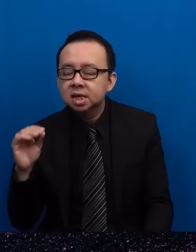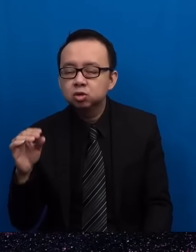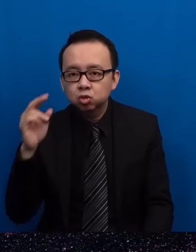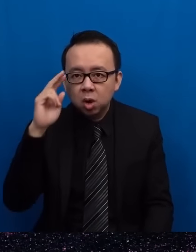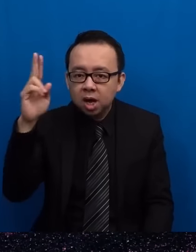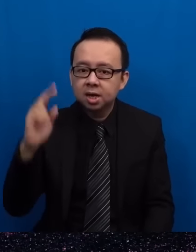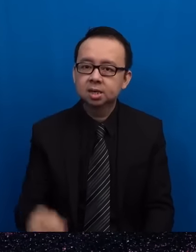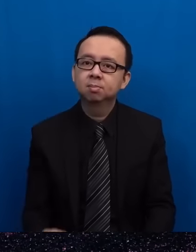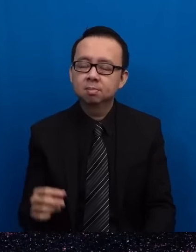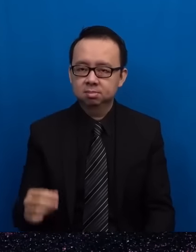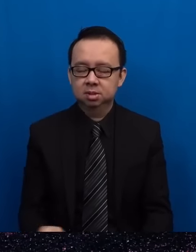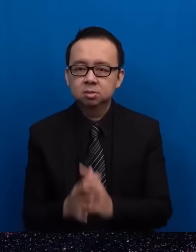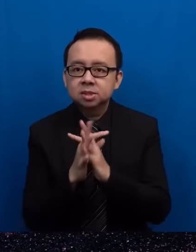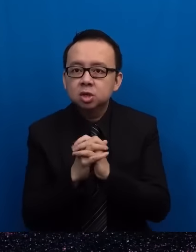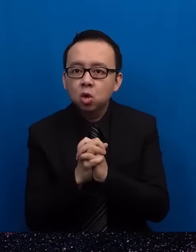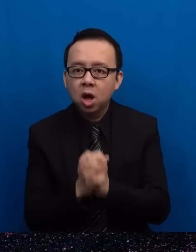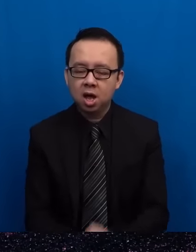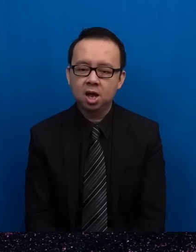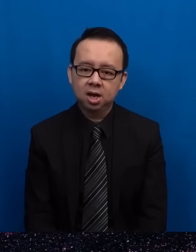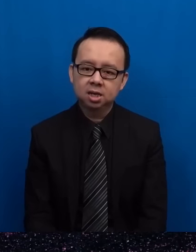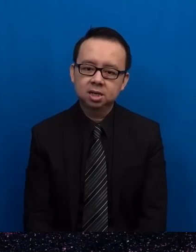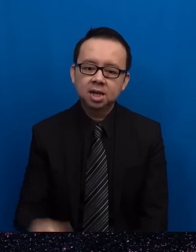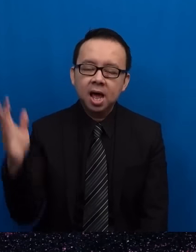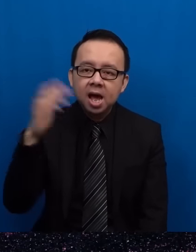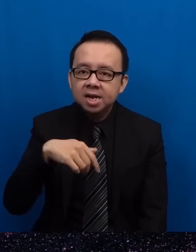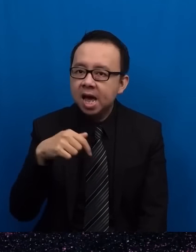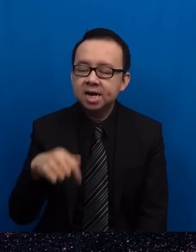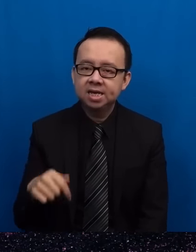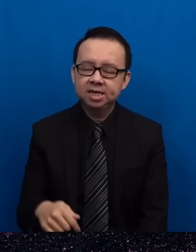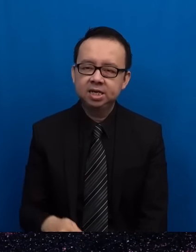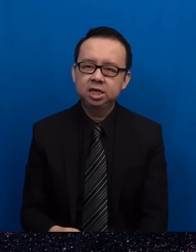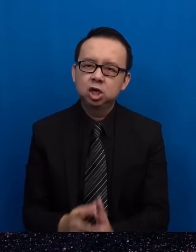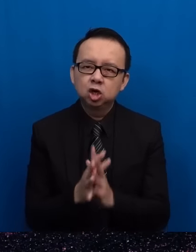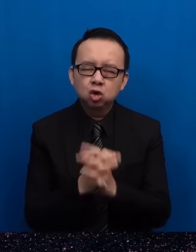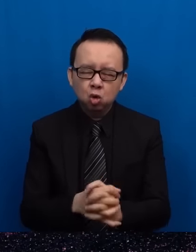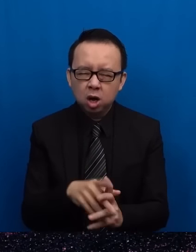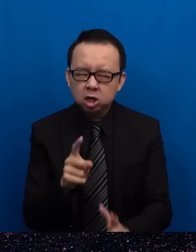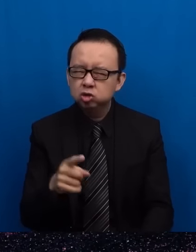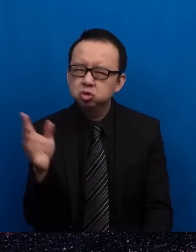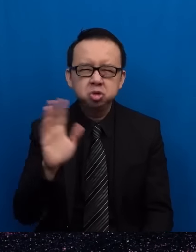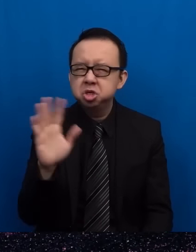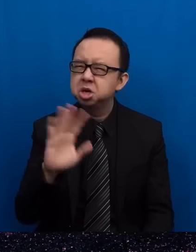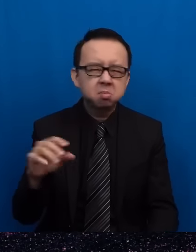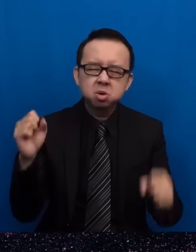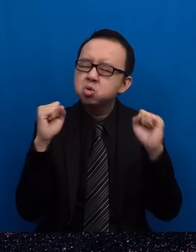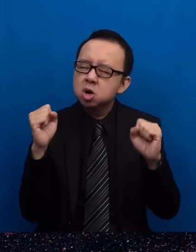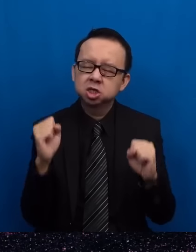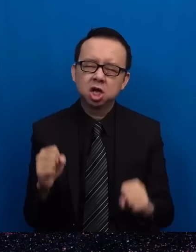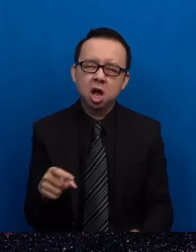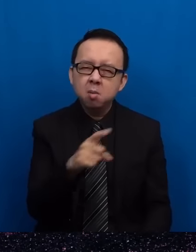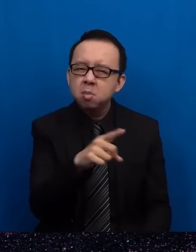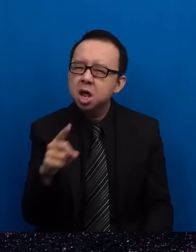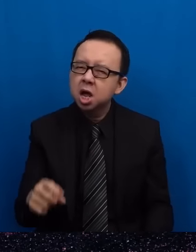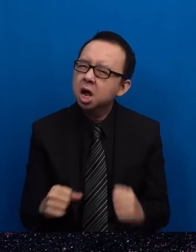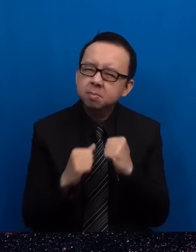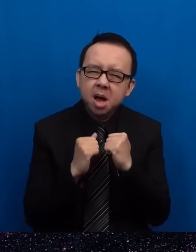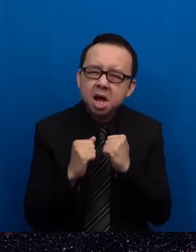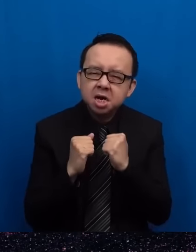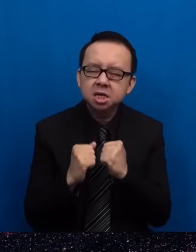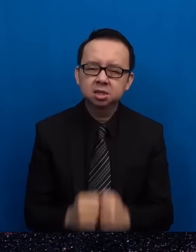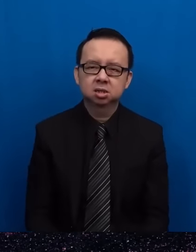Karena hari-hari ini banyak orang percaya doa itu tidak berkuasa. Sehingga mereka panik sendiri. Justru ketika